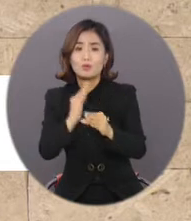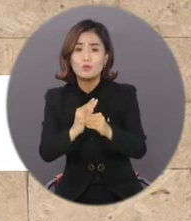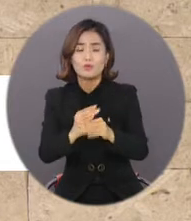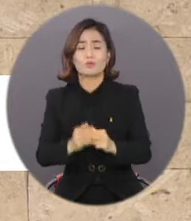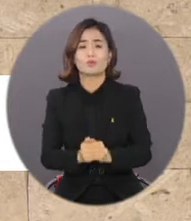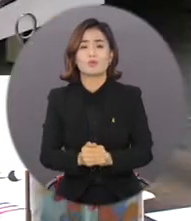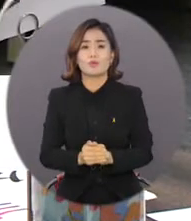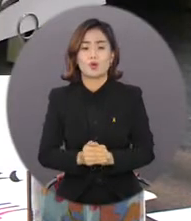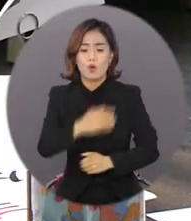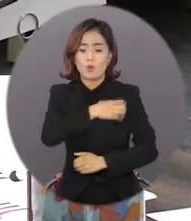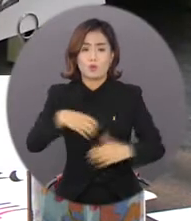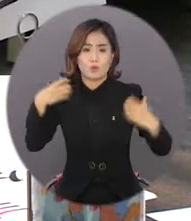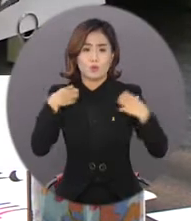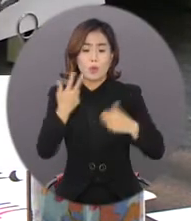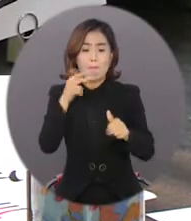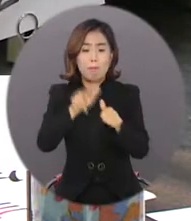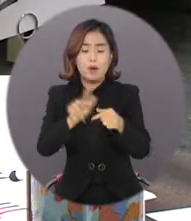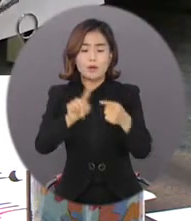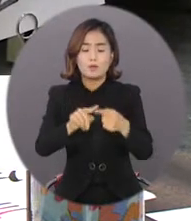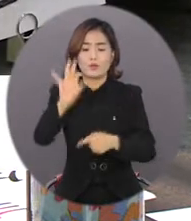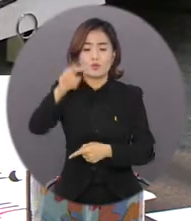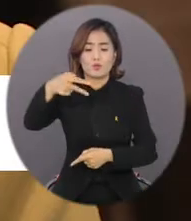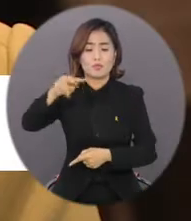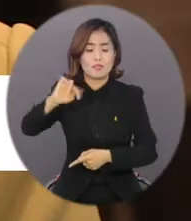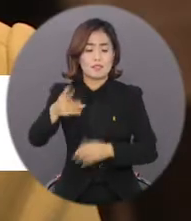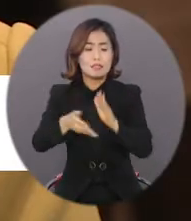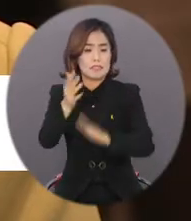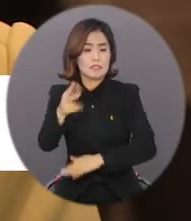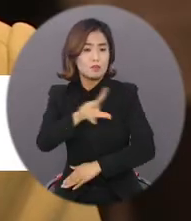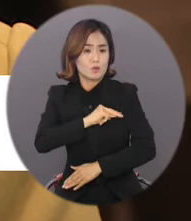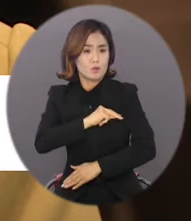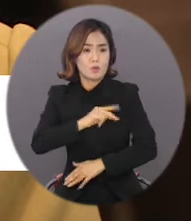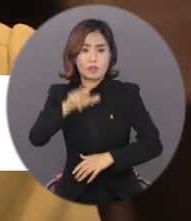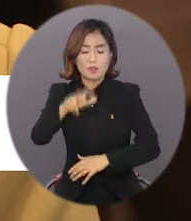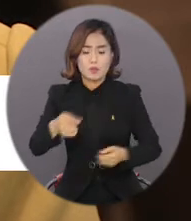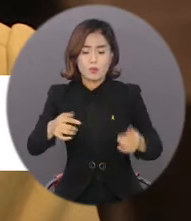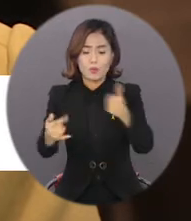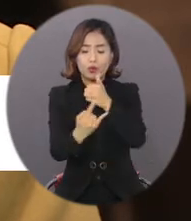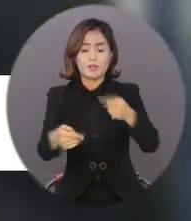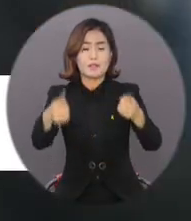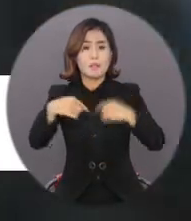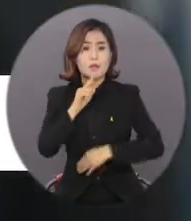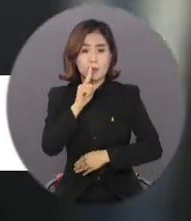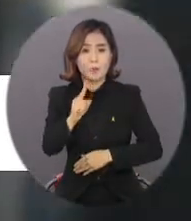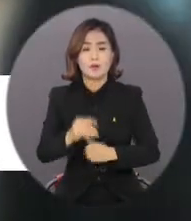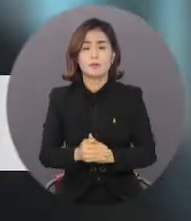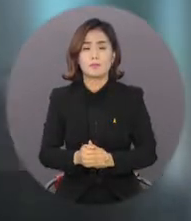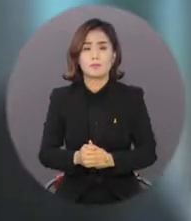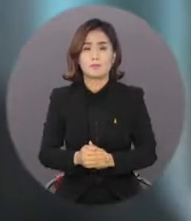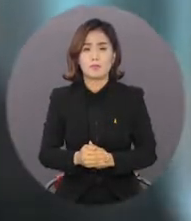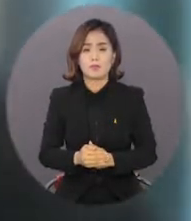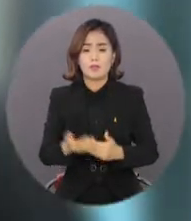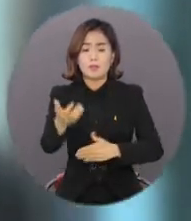광주시당은 구청장 도전 경험이 있는 유재신, 양희령 두 전직 시의원이 지역위원장으로 참여한다고 밝혔습니다.